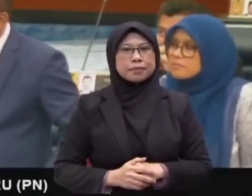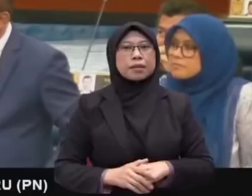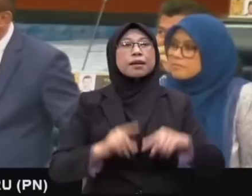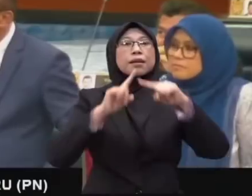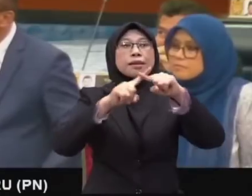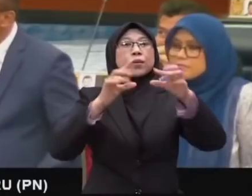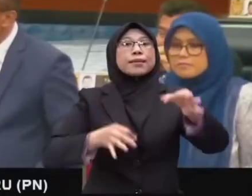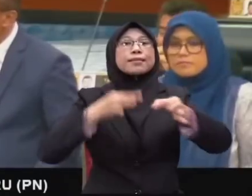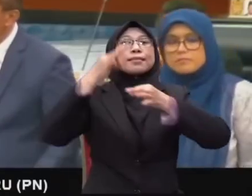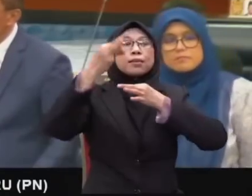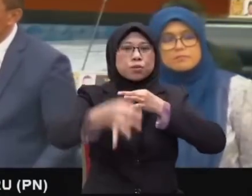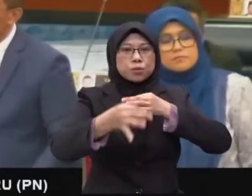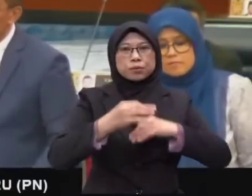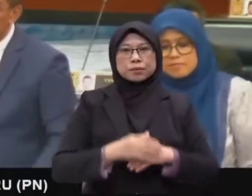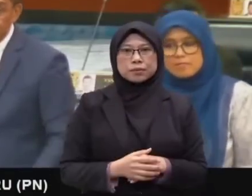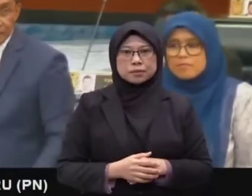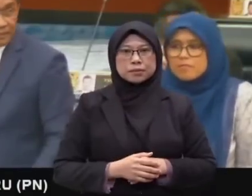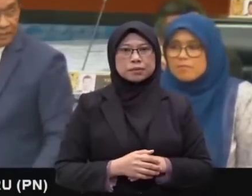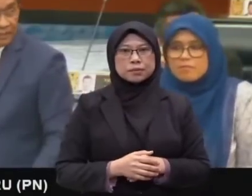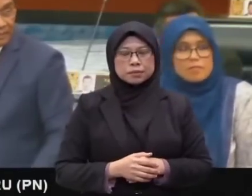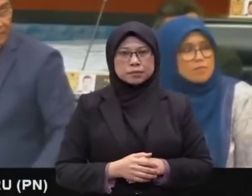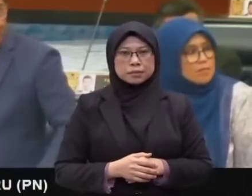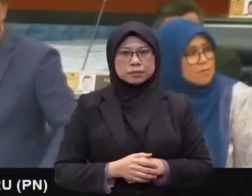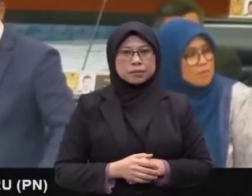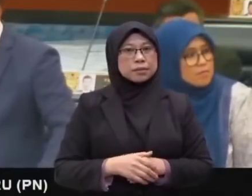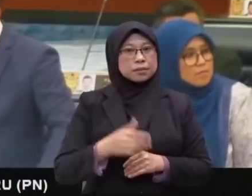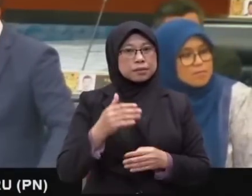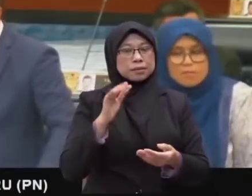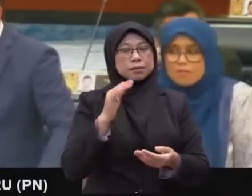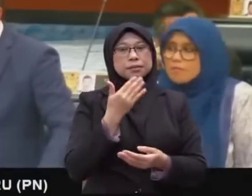Dewan ditangguhkan. Yang Mohamad. Dua segala. Sebab, terima kasih. PAC.